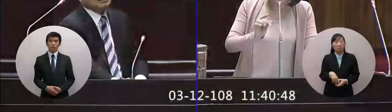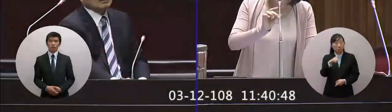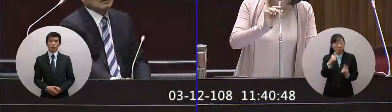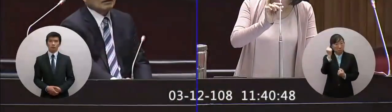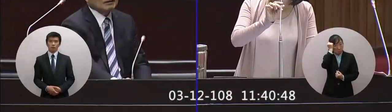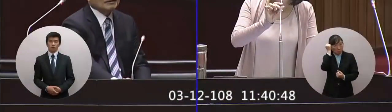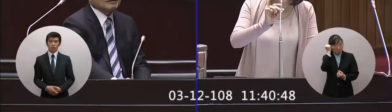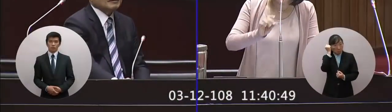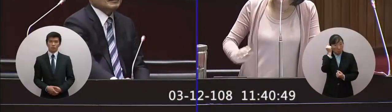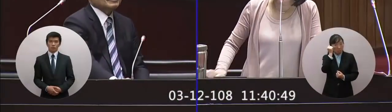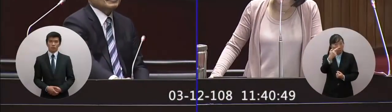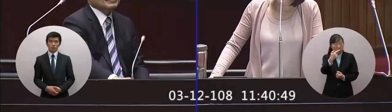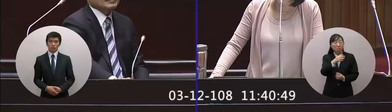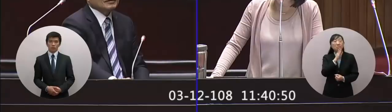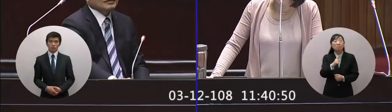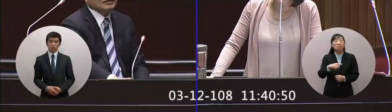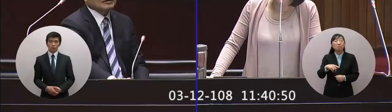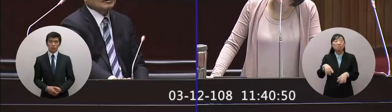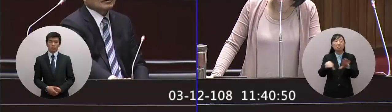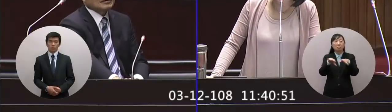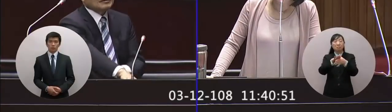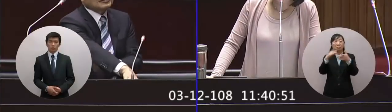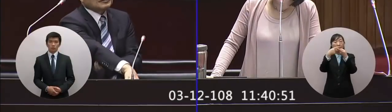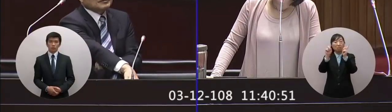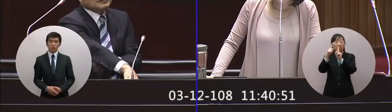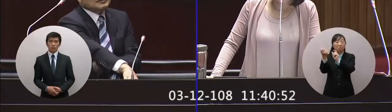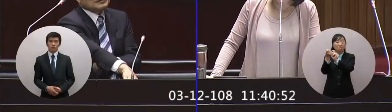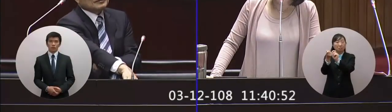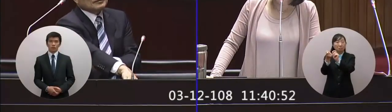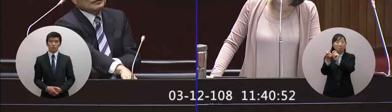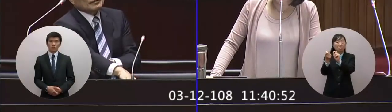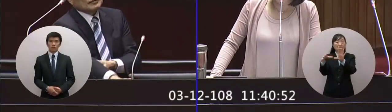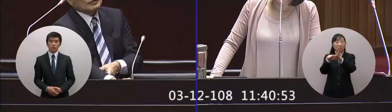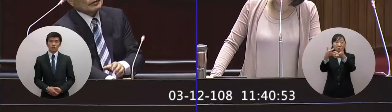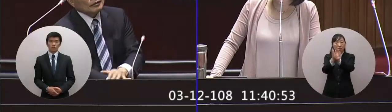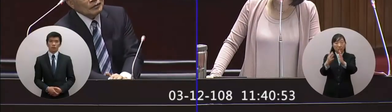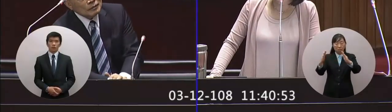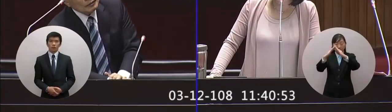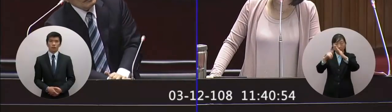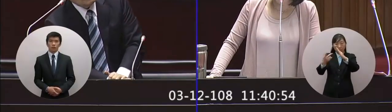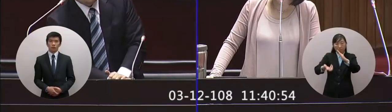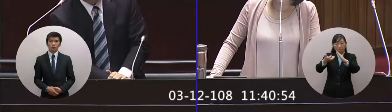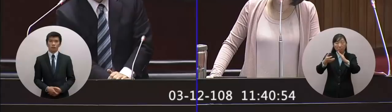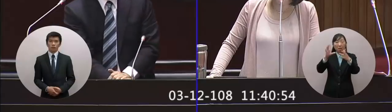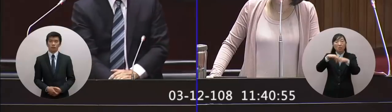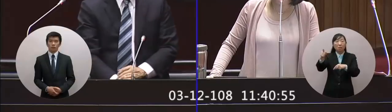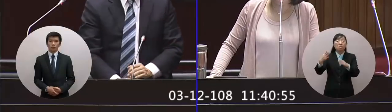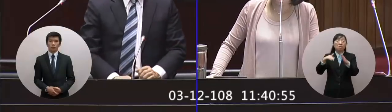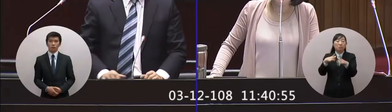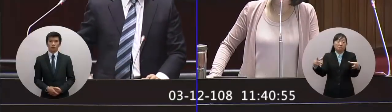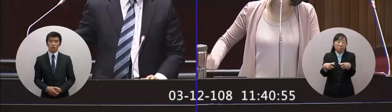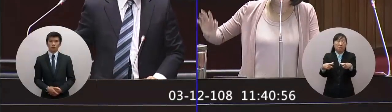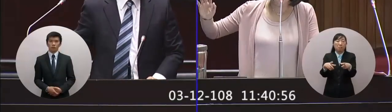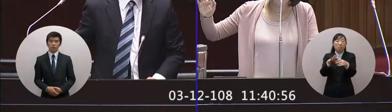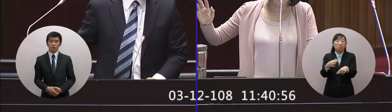象深刻，文化大学的大群馆宿舍，因为学校本身校地不足，没有钱新建，